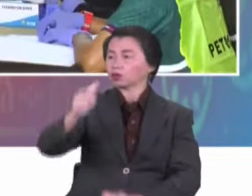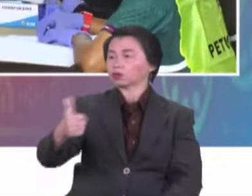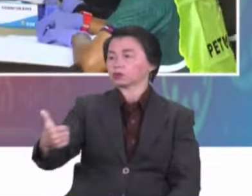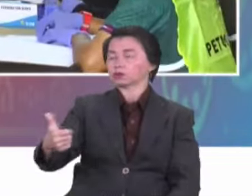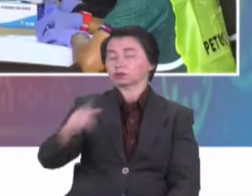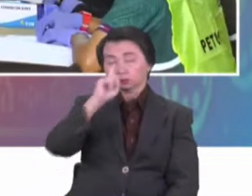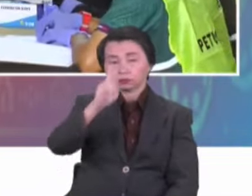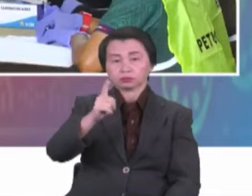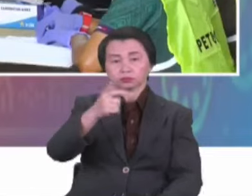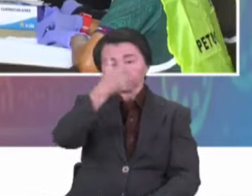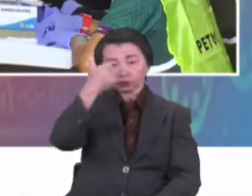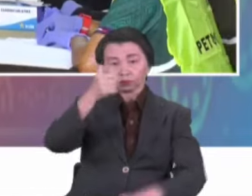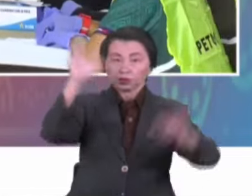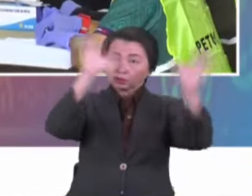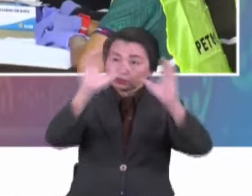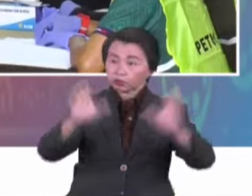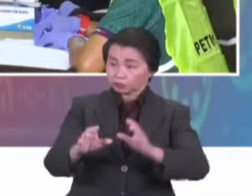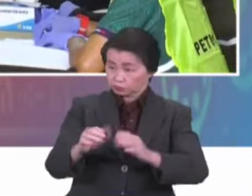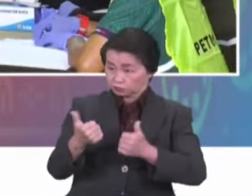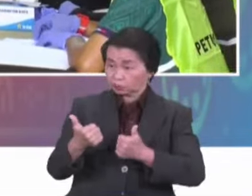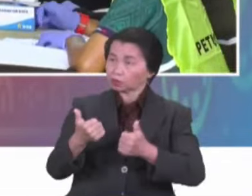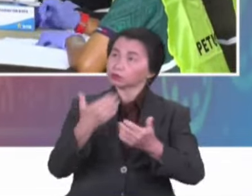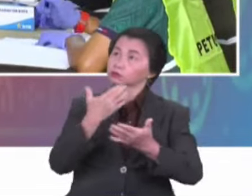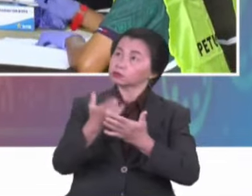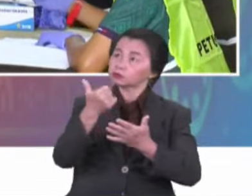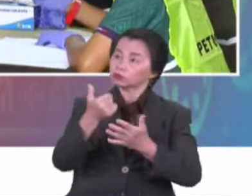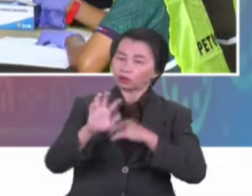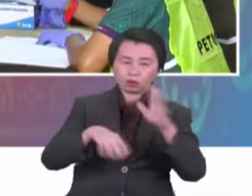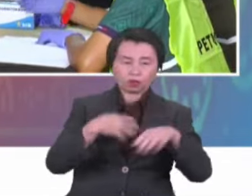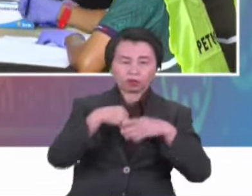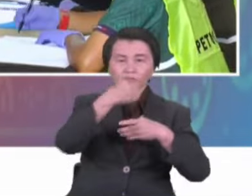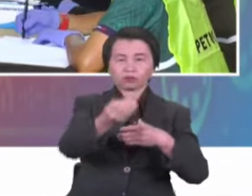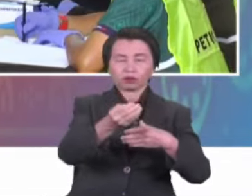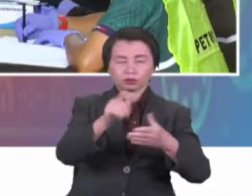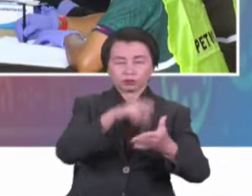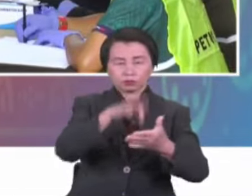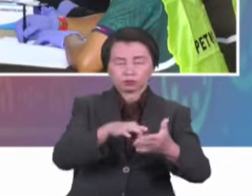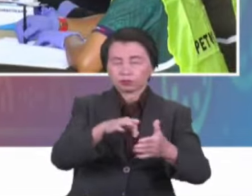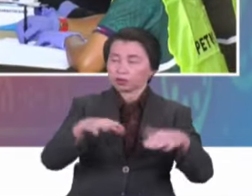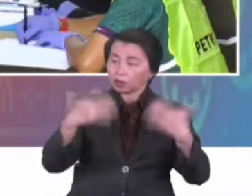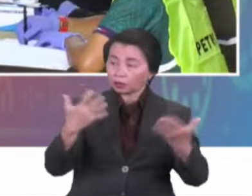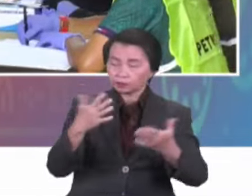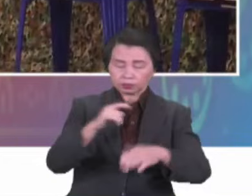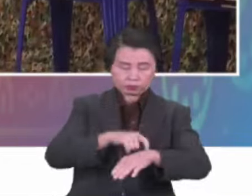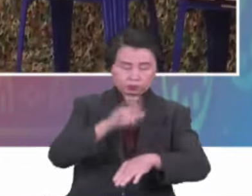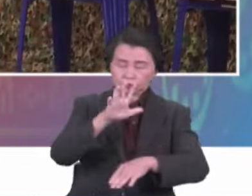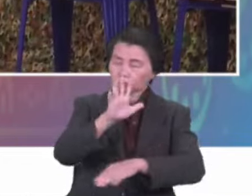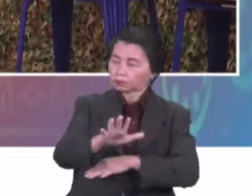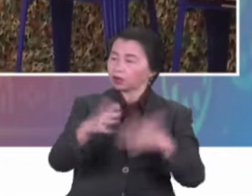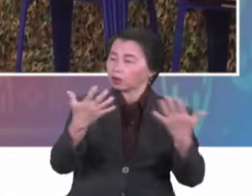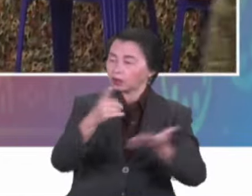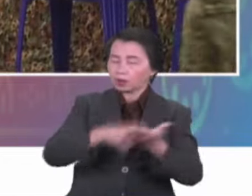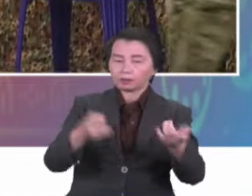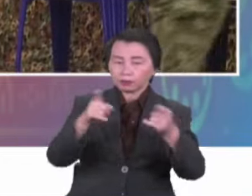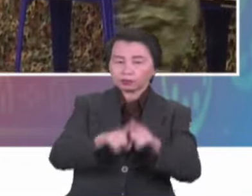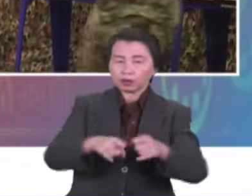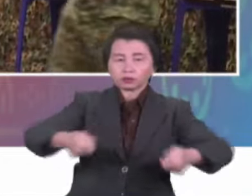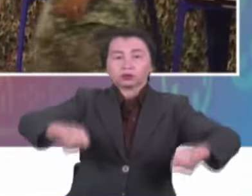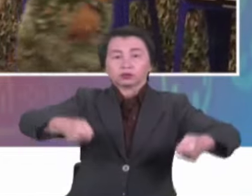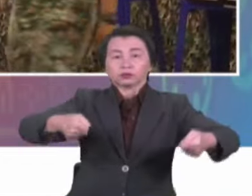sebenarnya dibantu oleh cuaca juga lah, ya. Jadi nak tahu juga, selesai sudah pukul 5 petang ni, apa akan berlaku pada peti-peti undi?